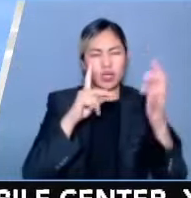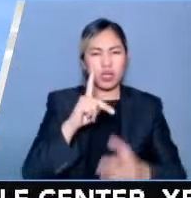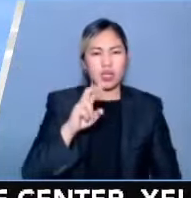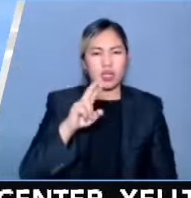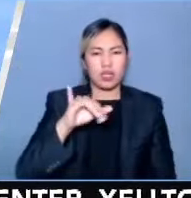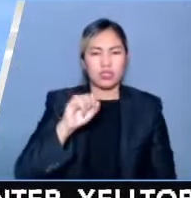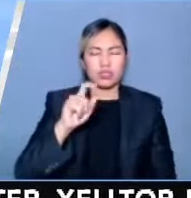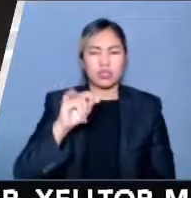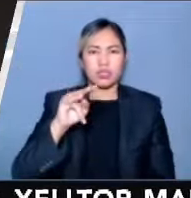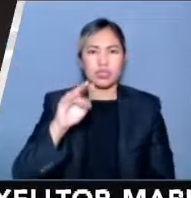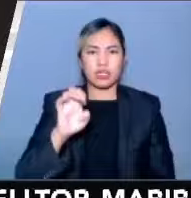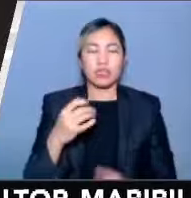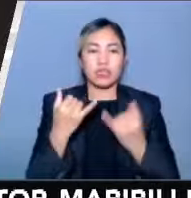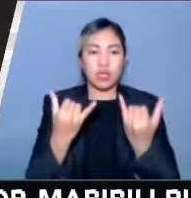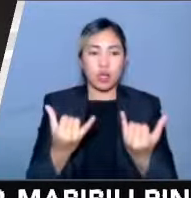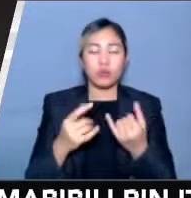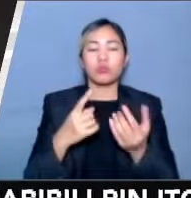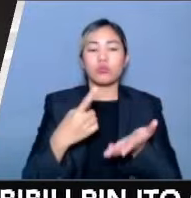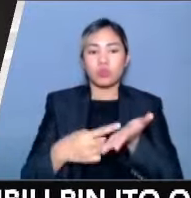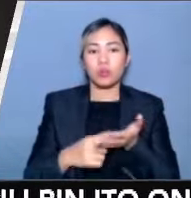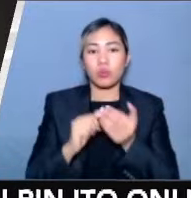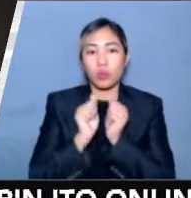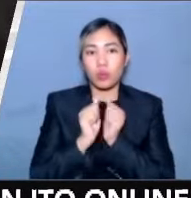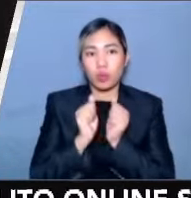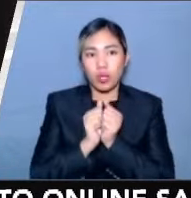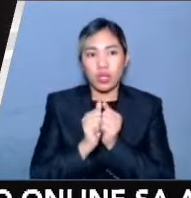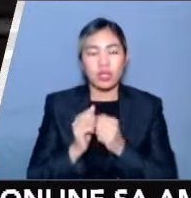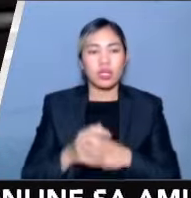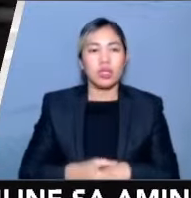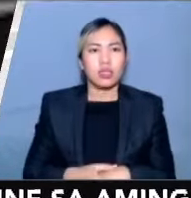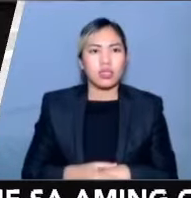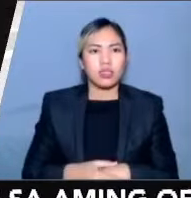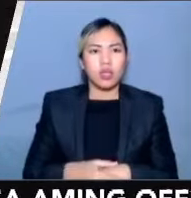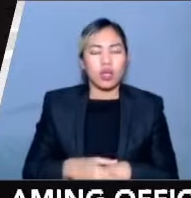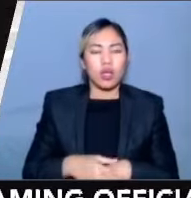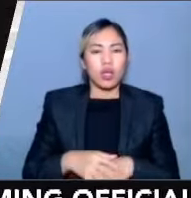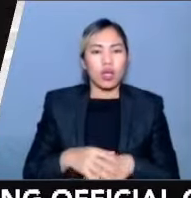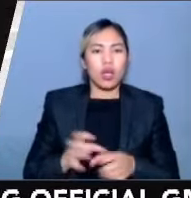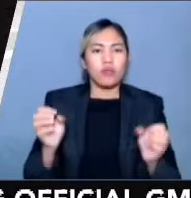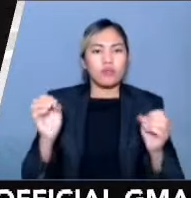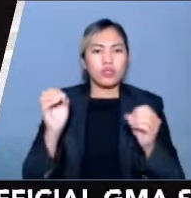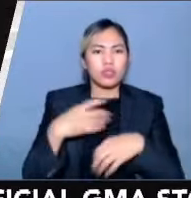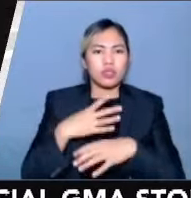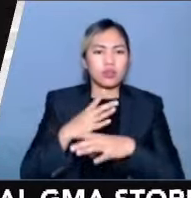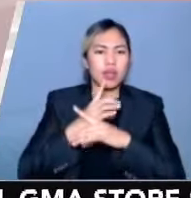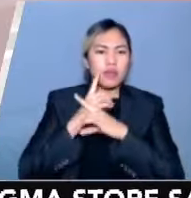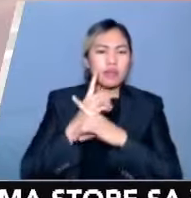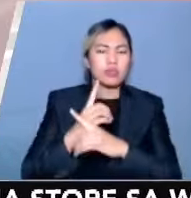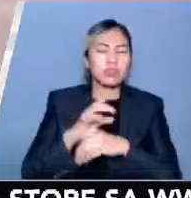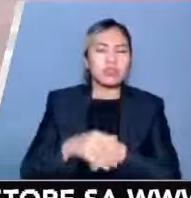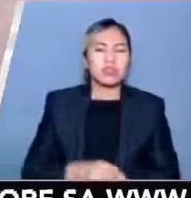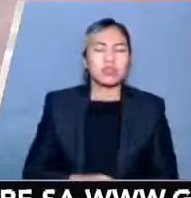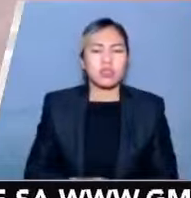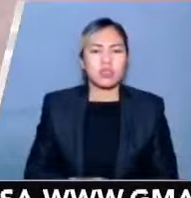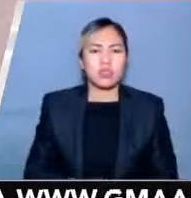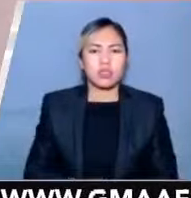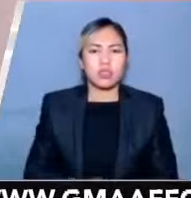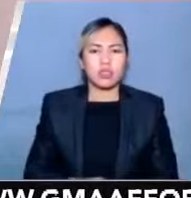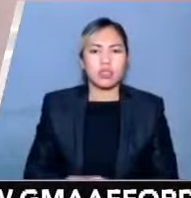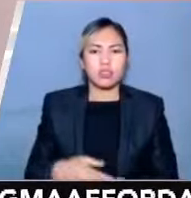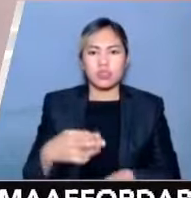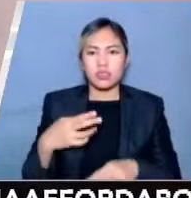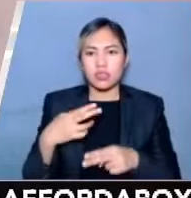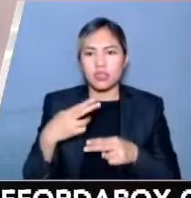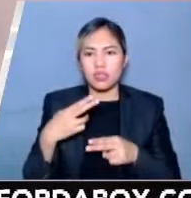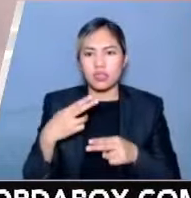Spokesperson Director Edgar Posadas. Magandang umaga at welcome po sa Balitang Hali. Hey, Rafi, magandang umaga. Magandang umaga po sa lahat ng